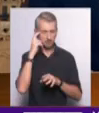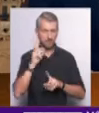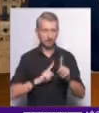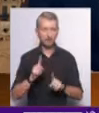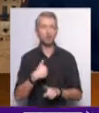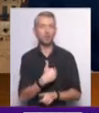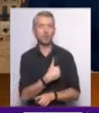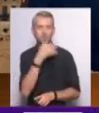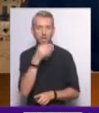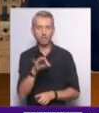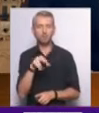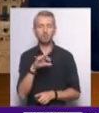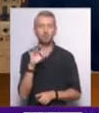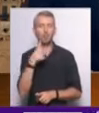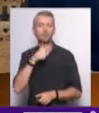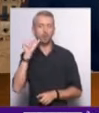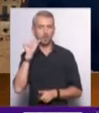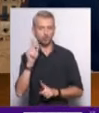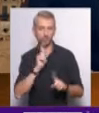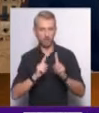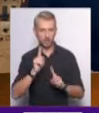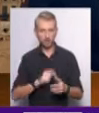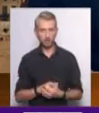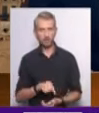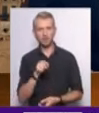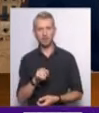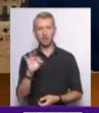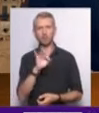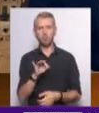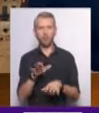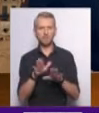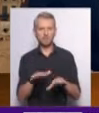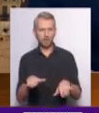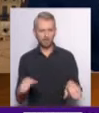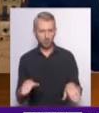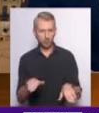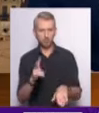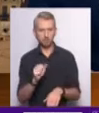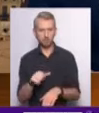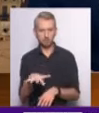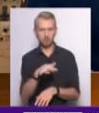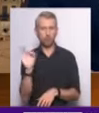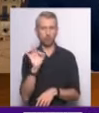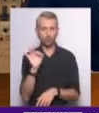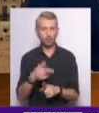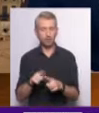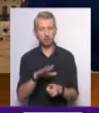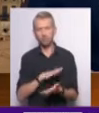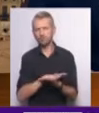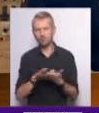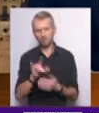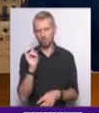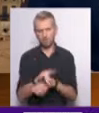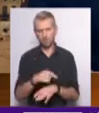хочу сказати по вчорашньому засіданню, там по дитячим садочкам на Усокорках. Це був чистий обман. Я розумію,